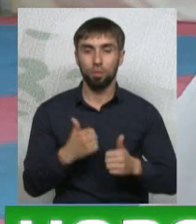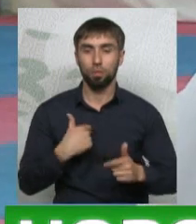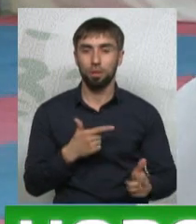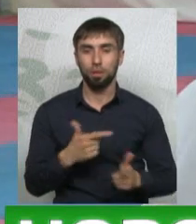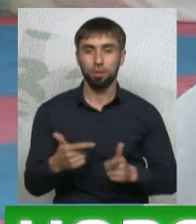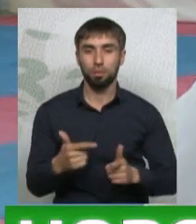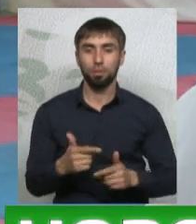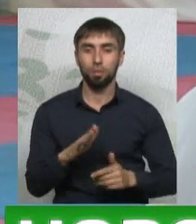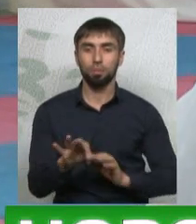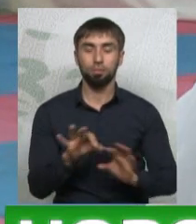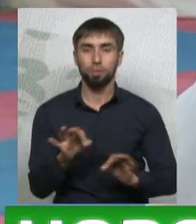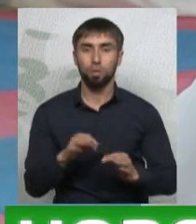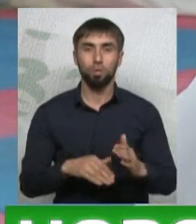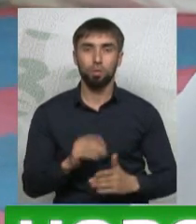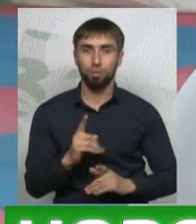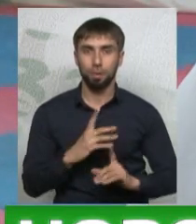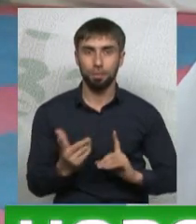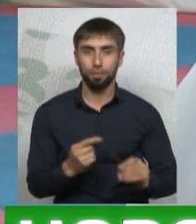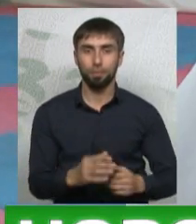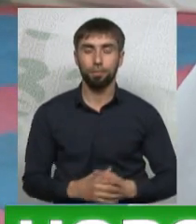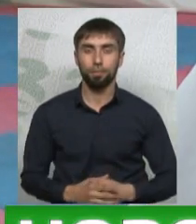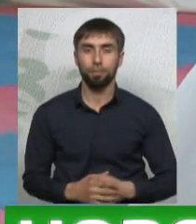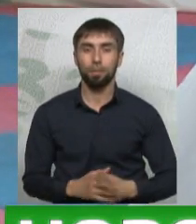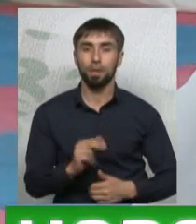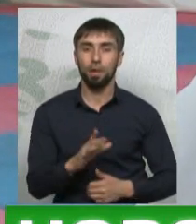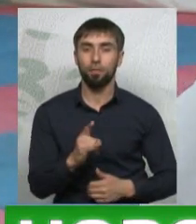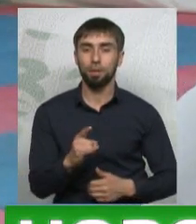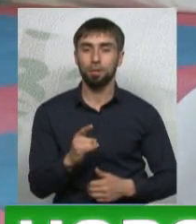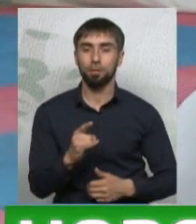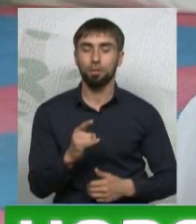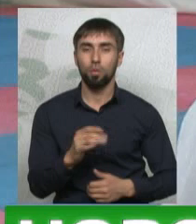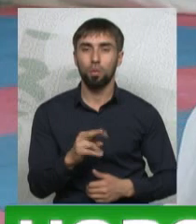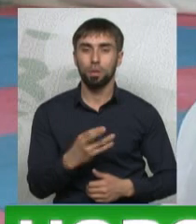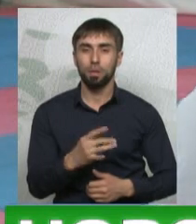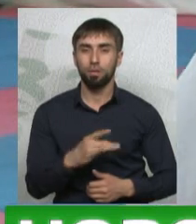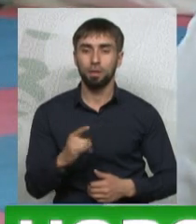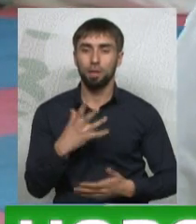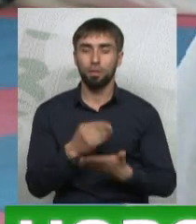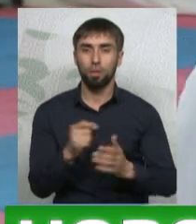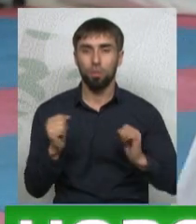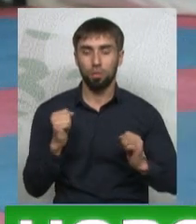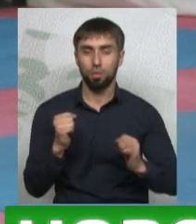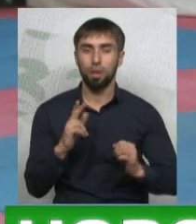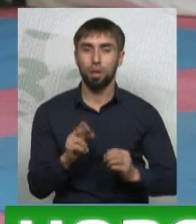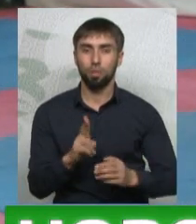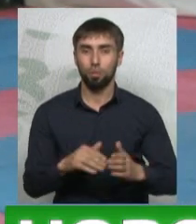готовились, плавно подошли к этим соревнованиям. Как вы оцениваете сегодня своих спортсменов?